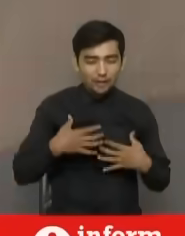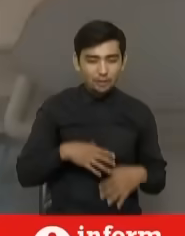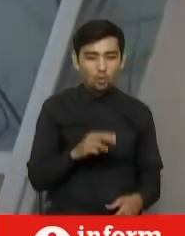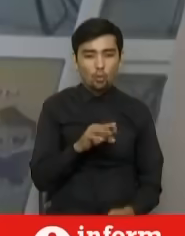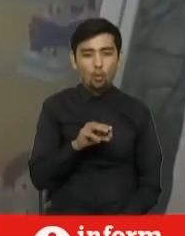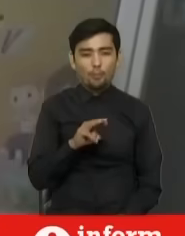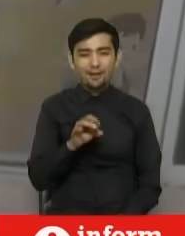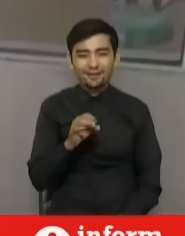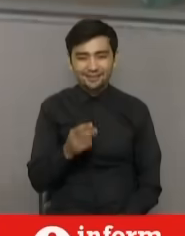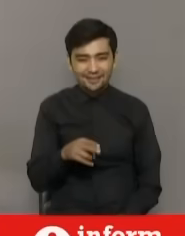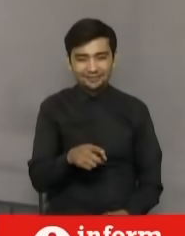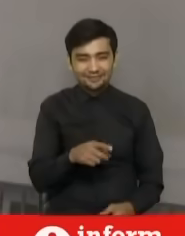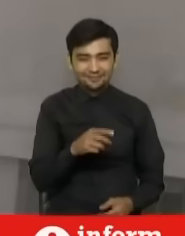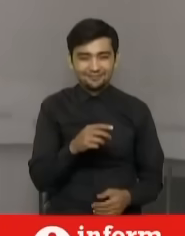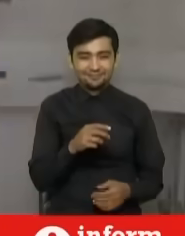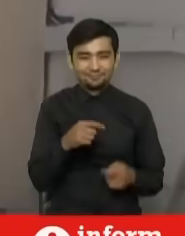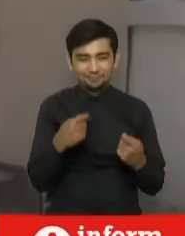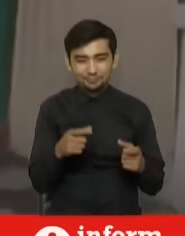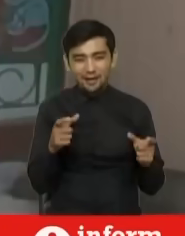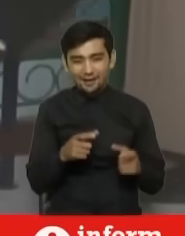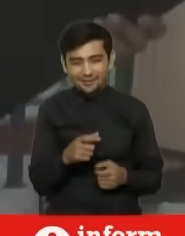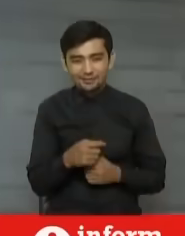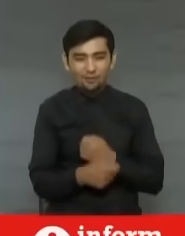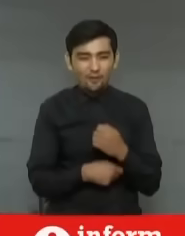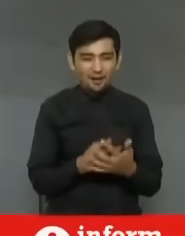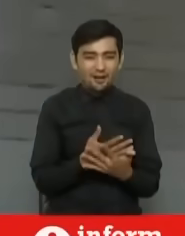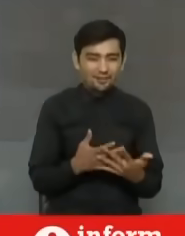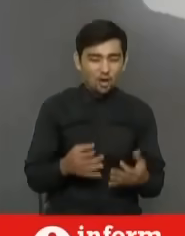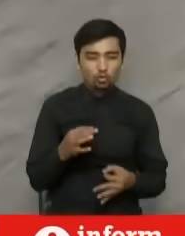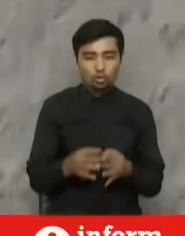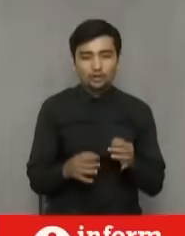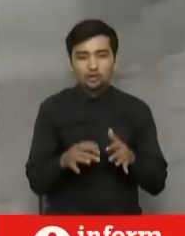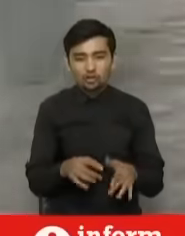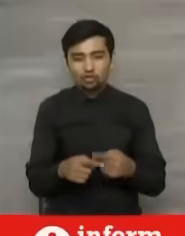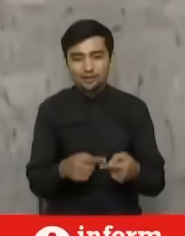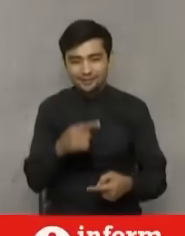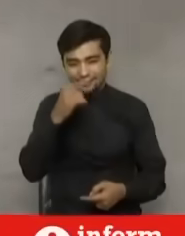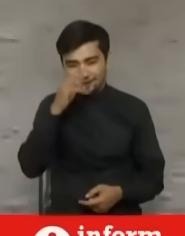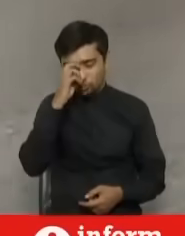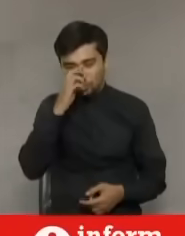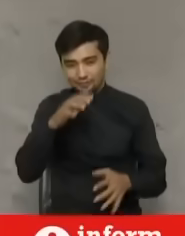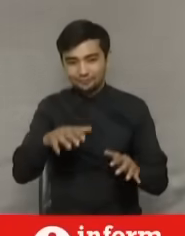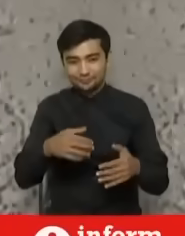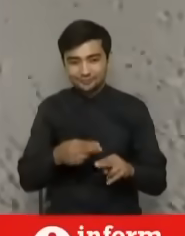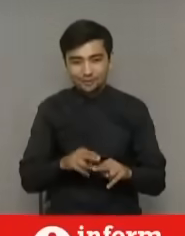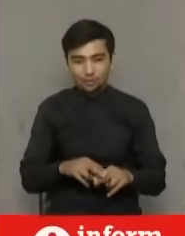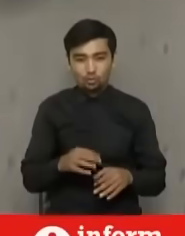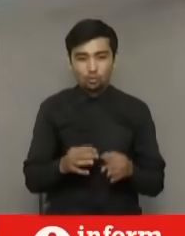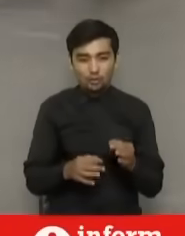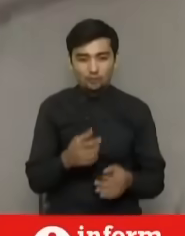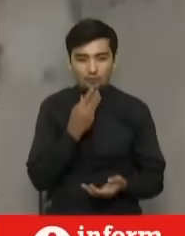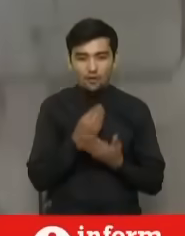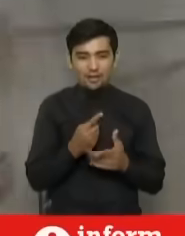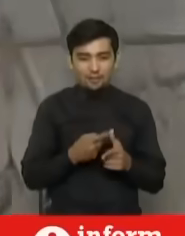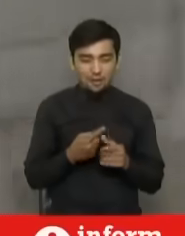коммерциялық жылжымайтын мүлік, халық тұтынатын тауар және сот шешімімен мемлекетке қайтарылған нысандарды астыртын жекешелендіріп алудың